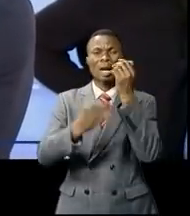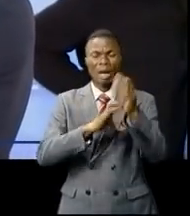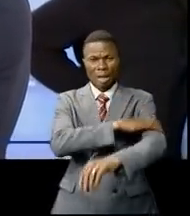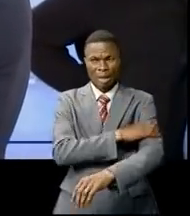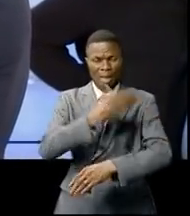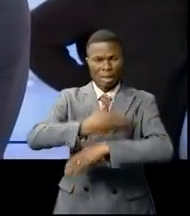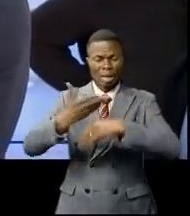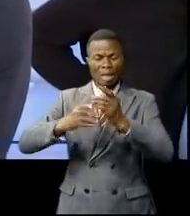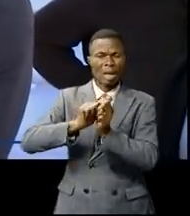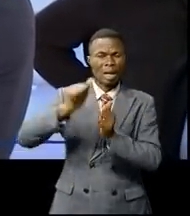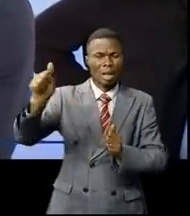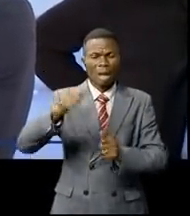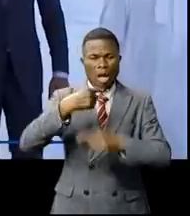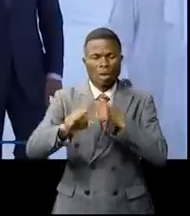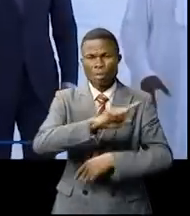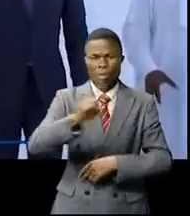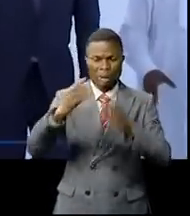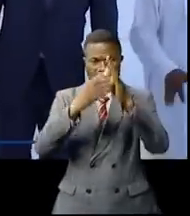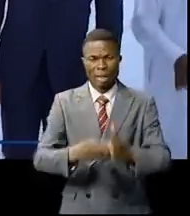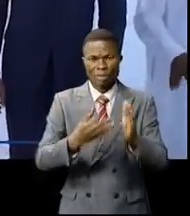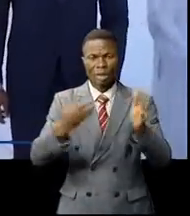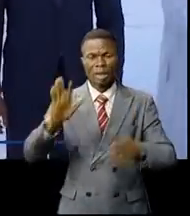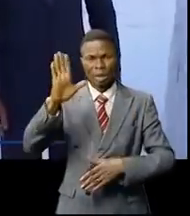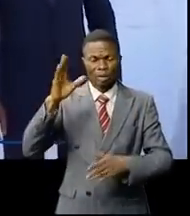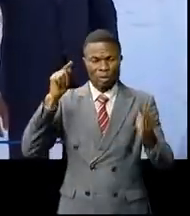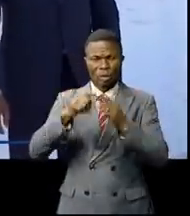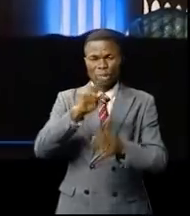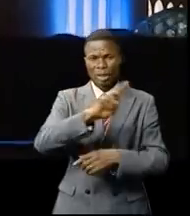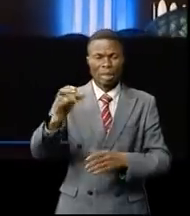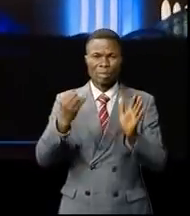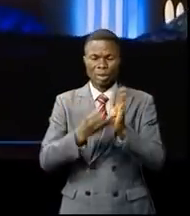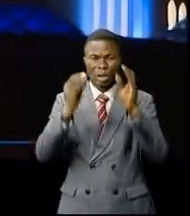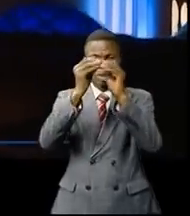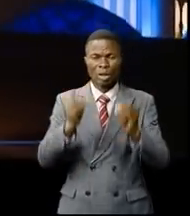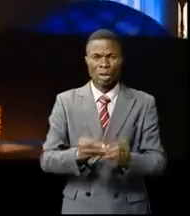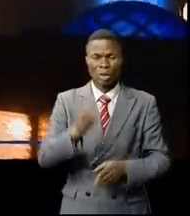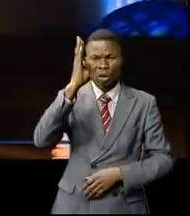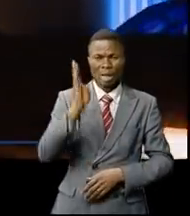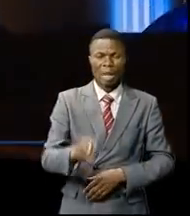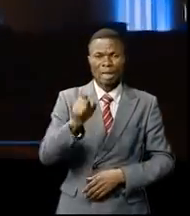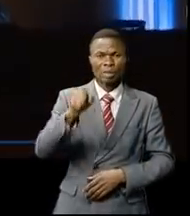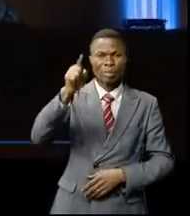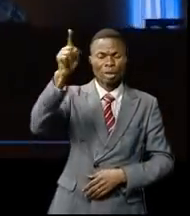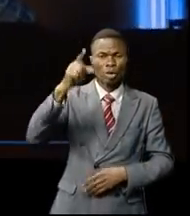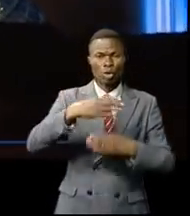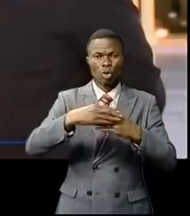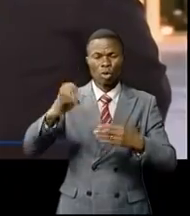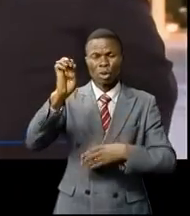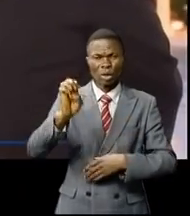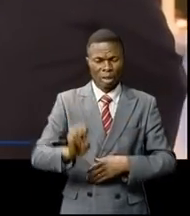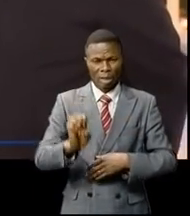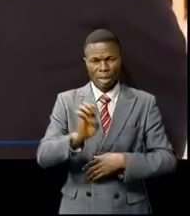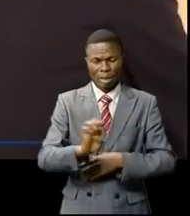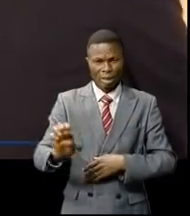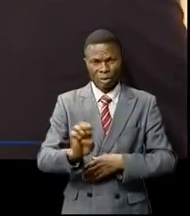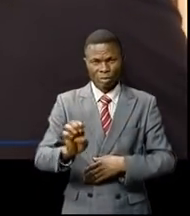s'est étendue 1995 à 2007 pour un coût total de 400 millions d'euros à la fin de sa